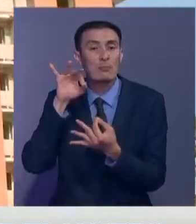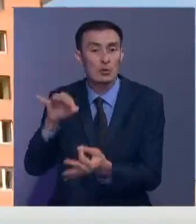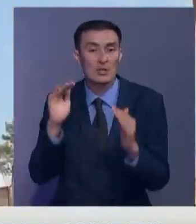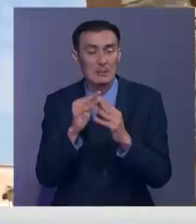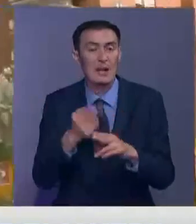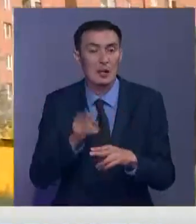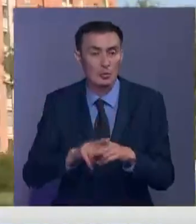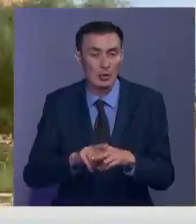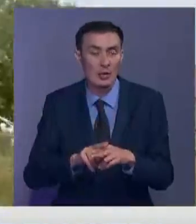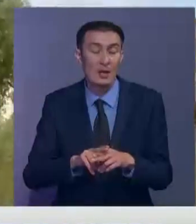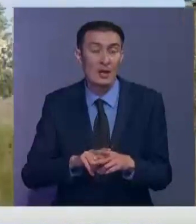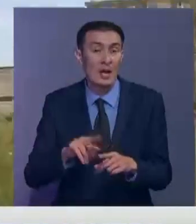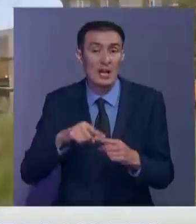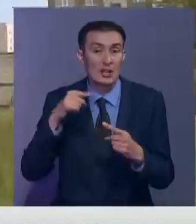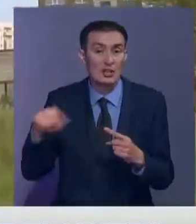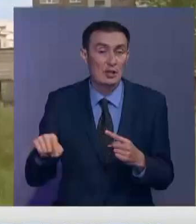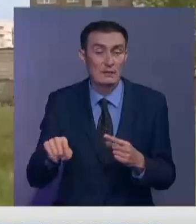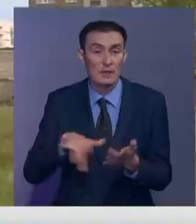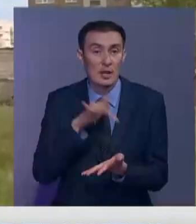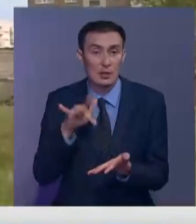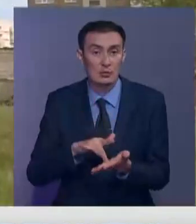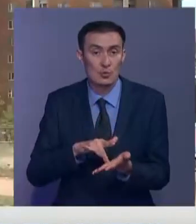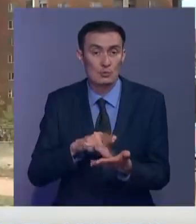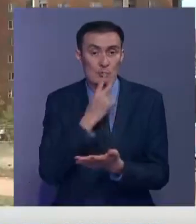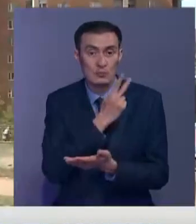которые заметно выделяются на городском фоне.